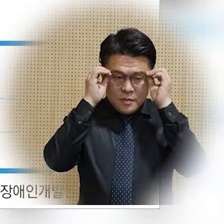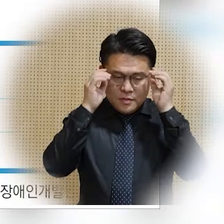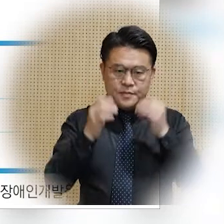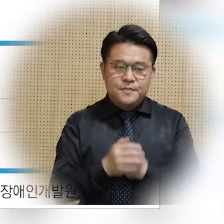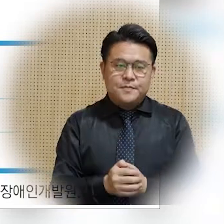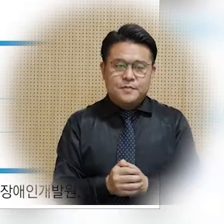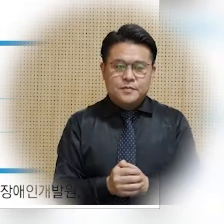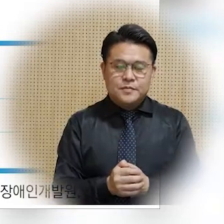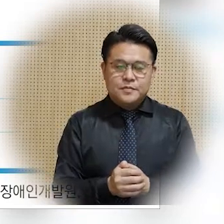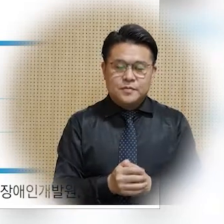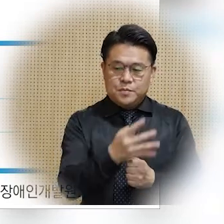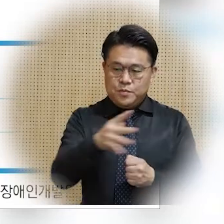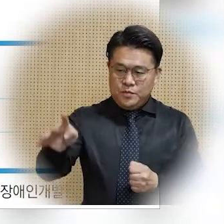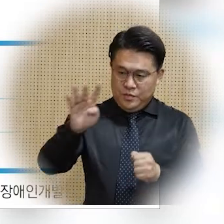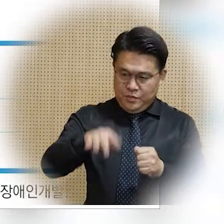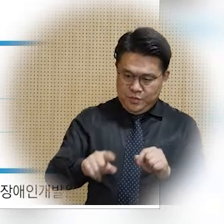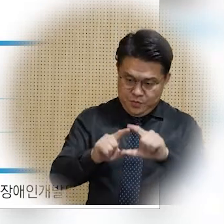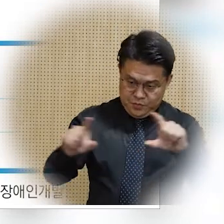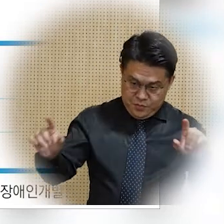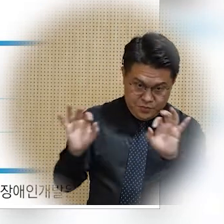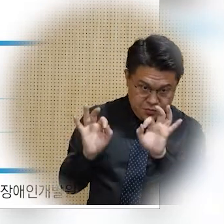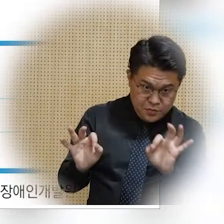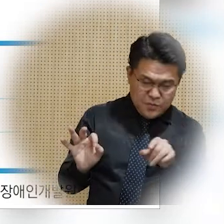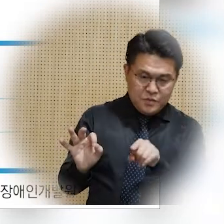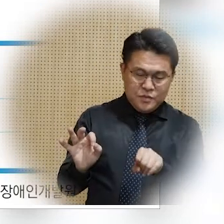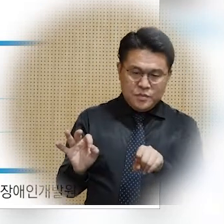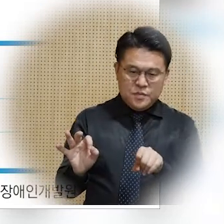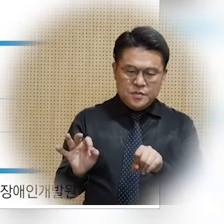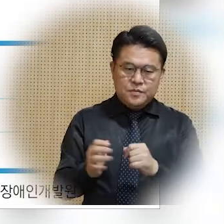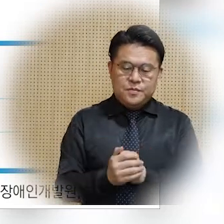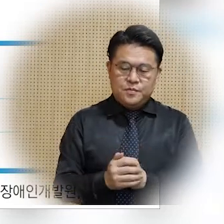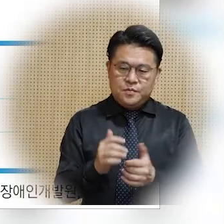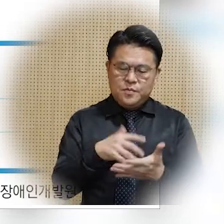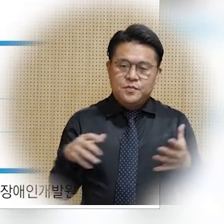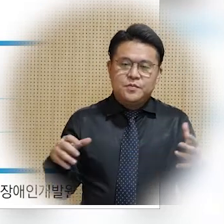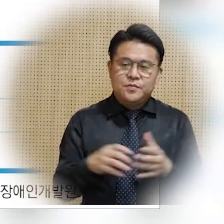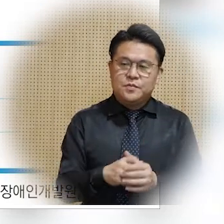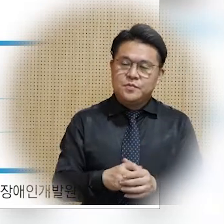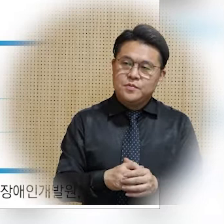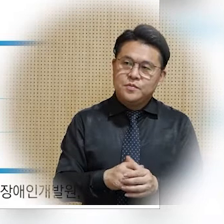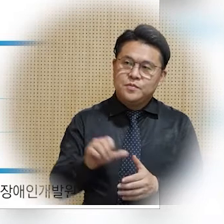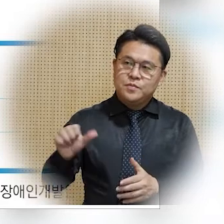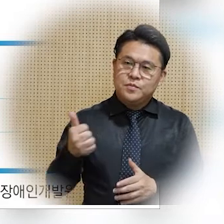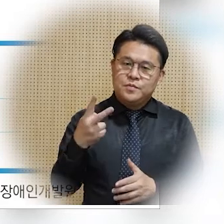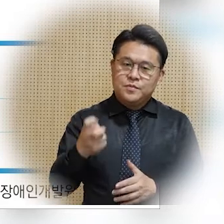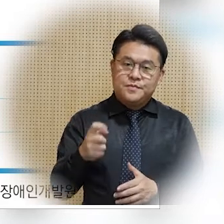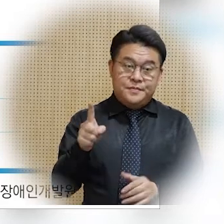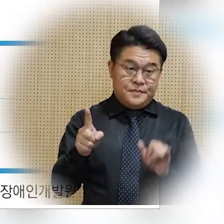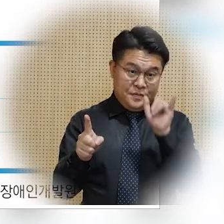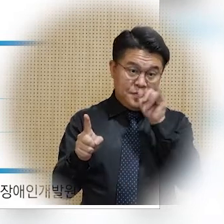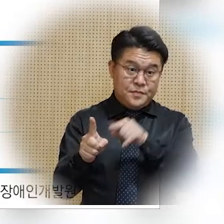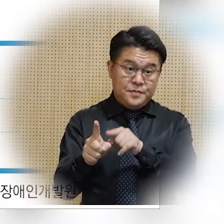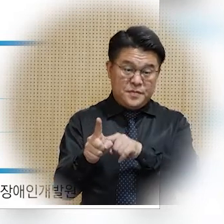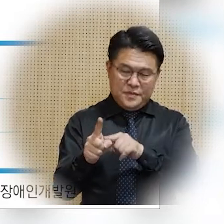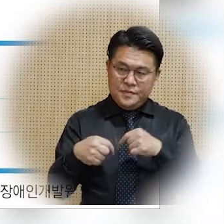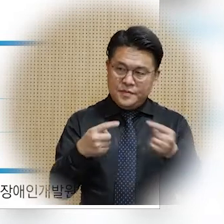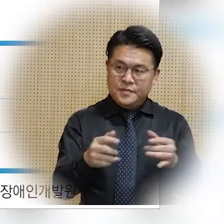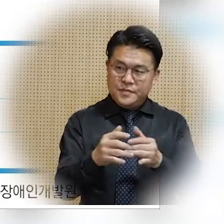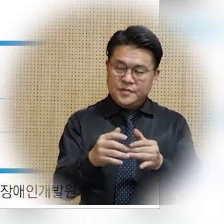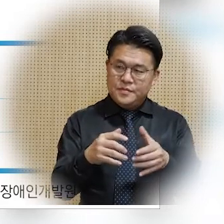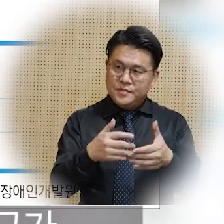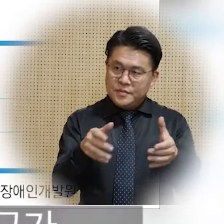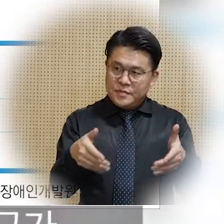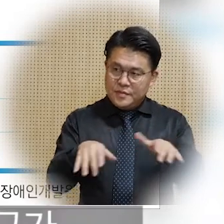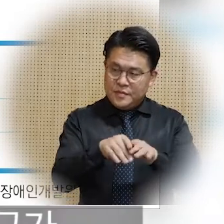여기 표에 보시는 것처럼 지금 총 개는 이제 521기관이 장애인 일자리 사업에 참여를